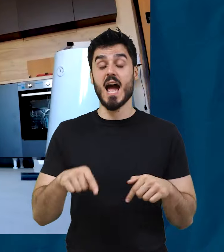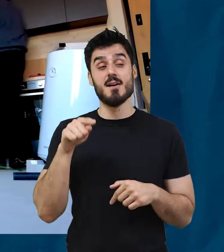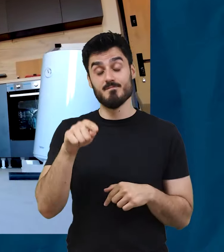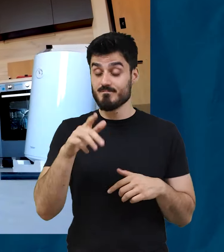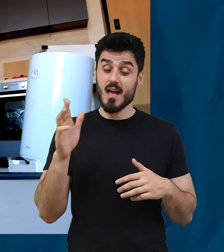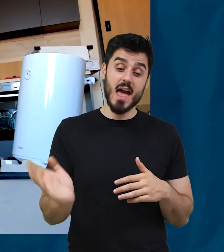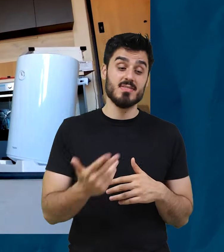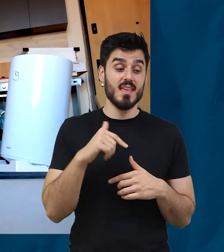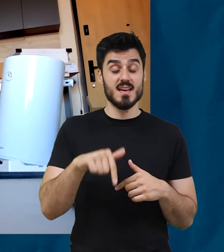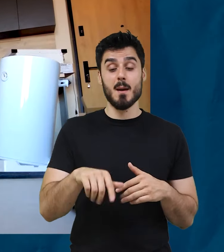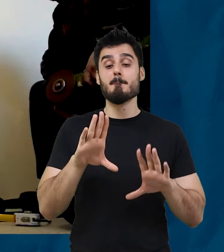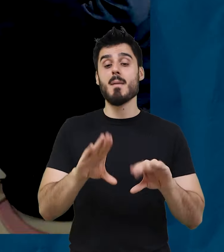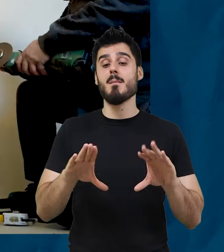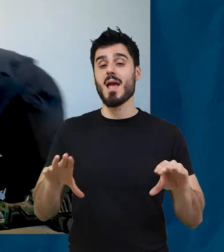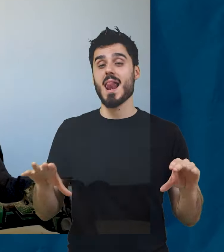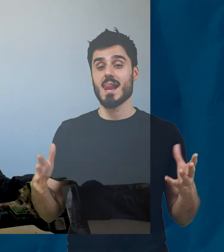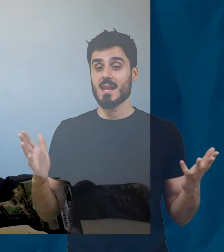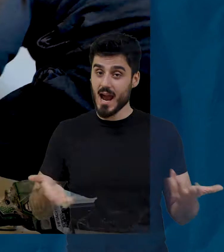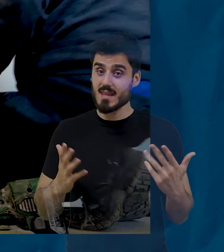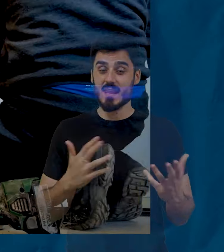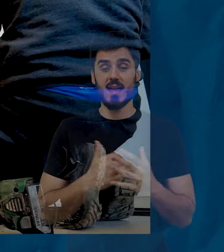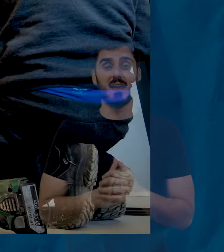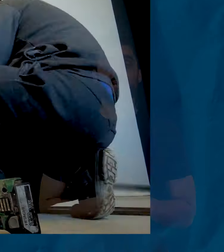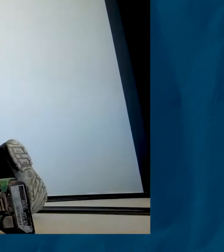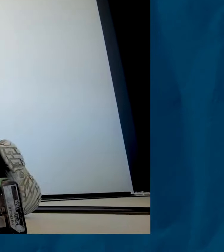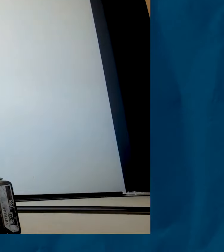Време е супер цецко да подпукам мебелите.